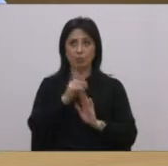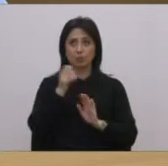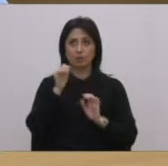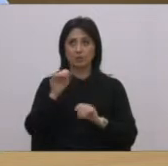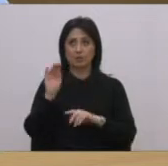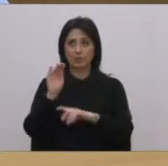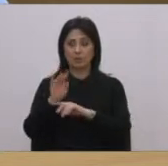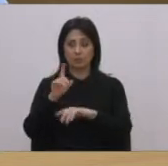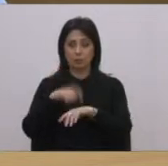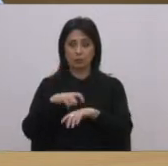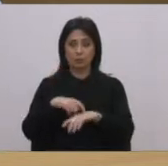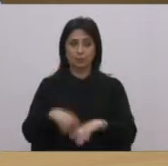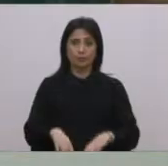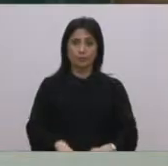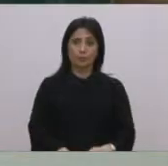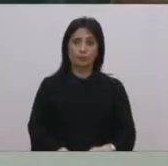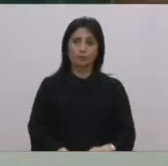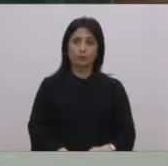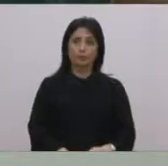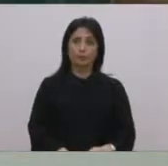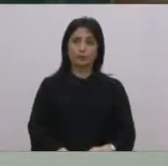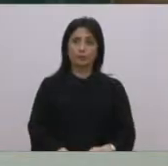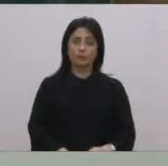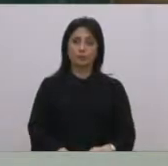შეიძლება დამიმატეთ ბატონ თავმჯდომარე ცოტა დრო.